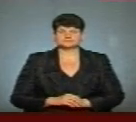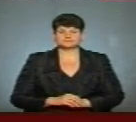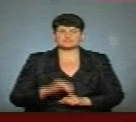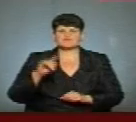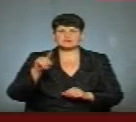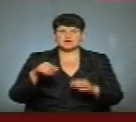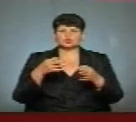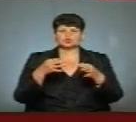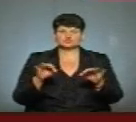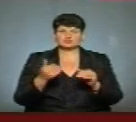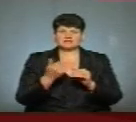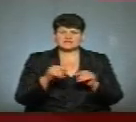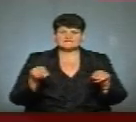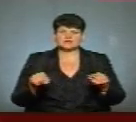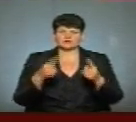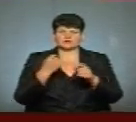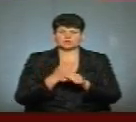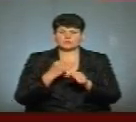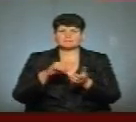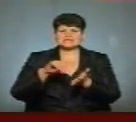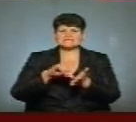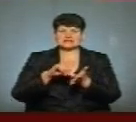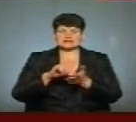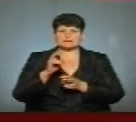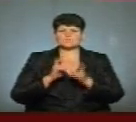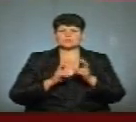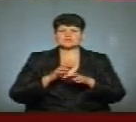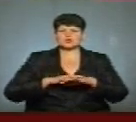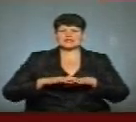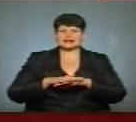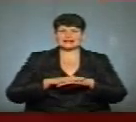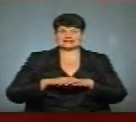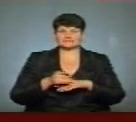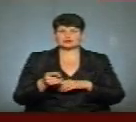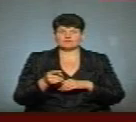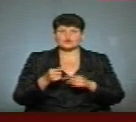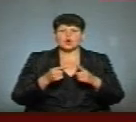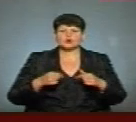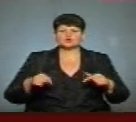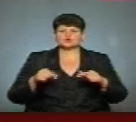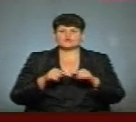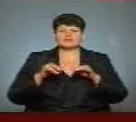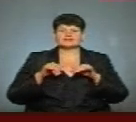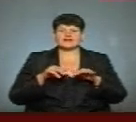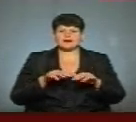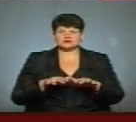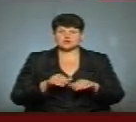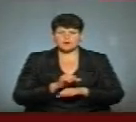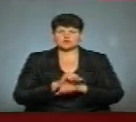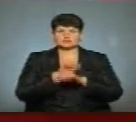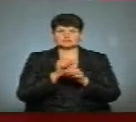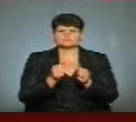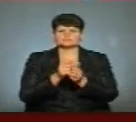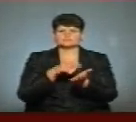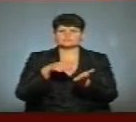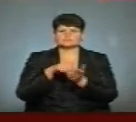Вимагали дозволити їм відновити роботу й представники промислових ринків Тернополя. Вони організували акцію протесту під міською радою.